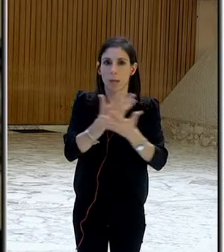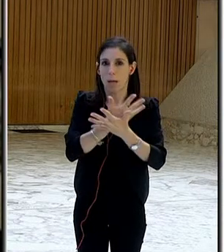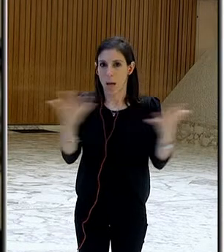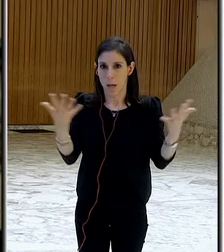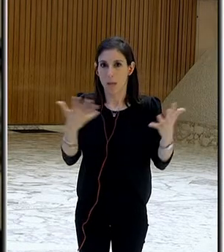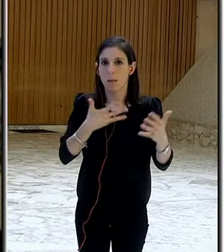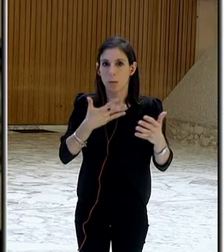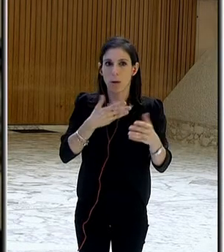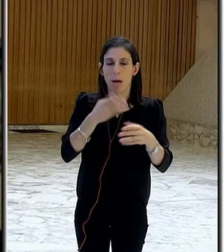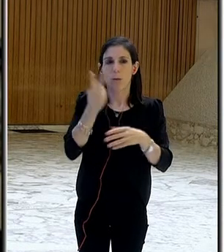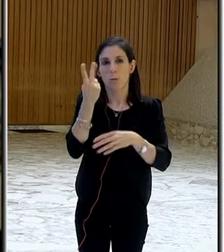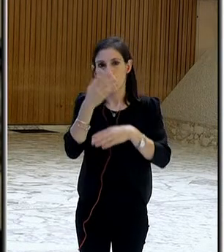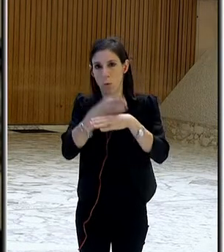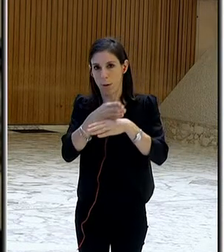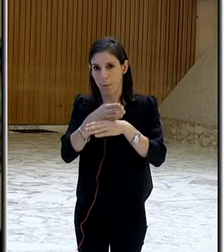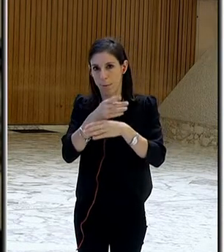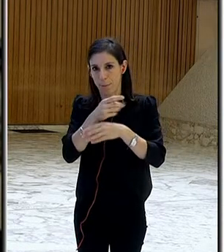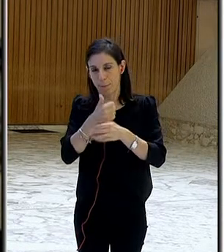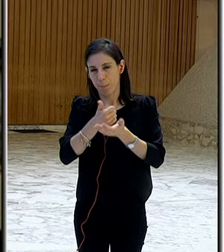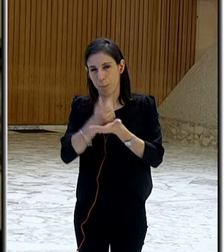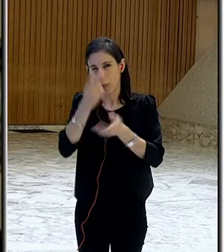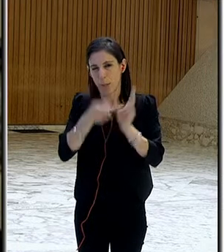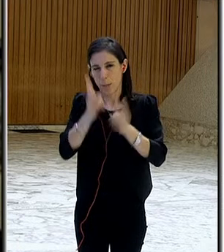en deux axes principaux.